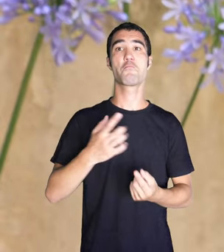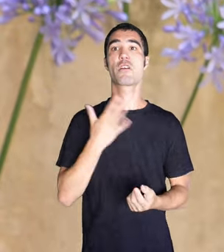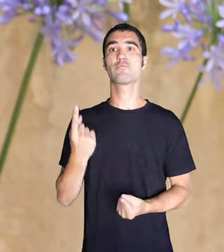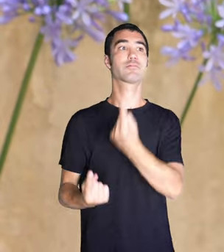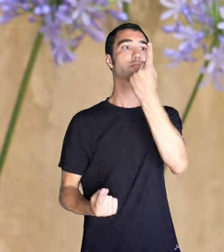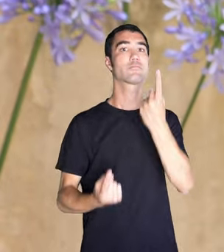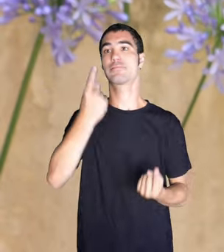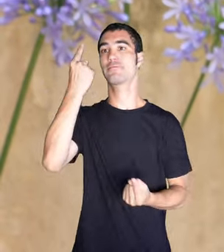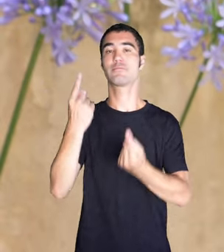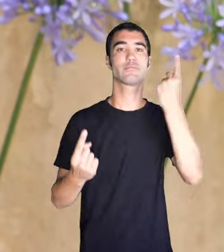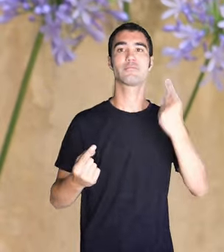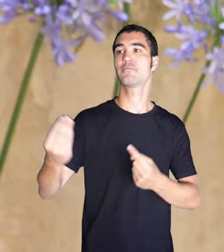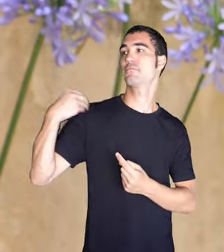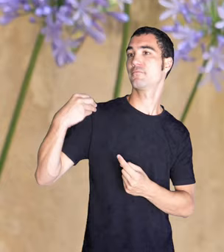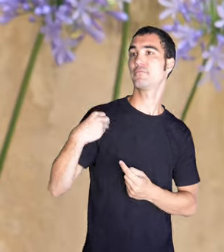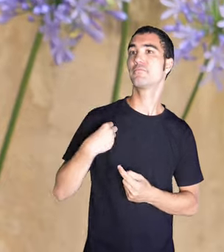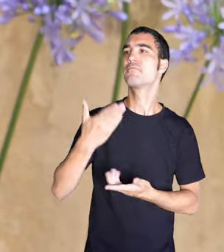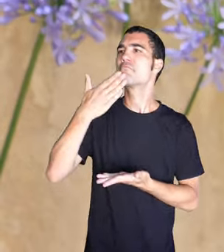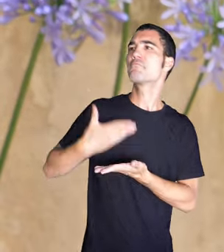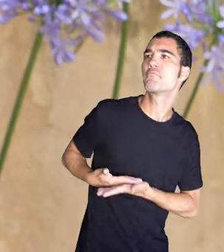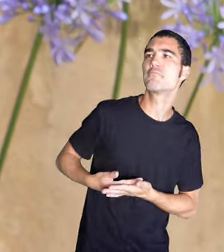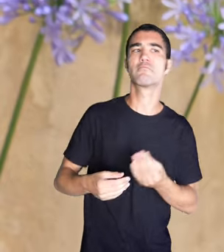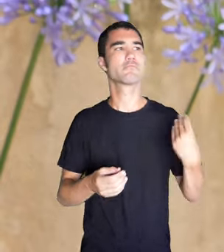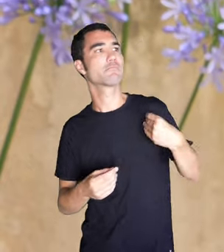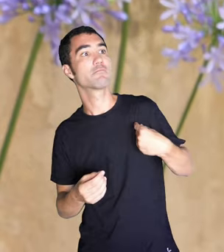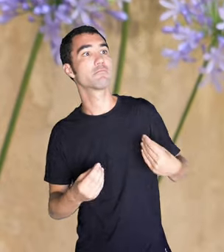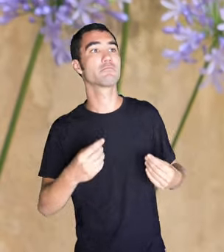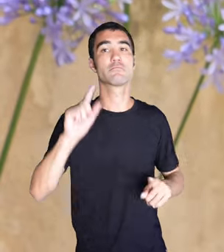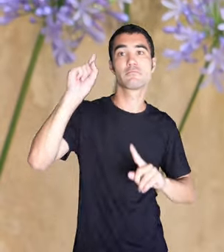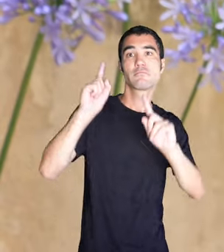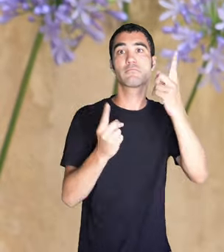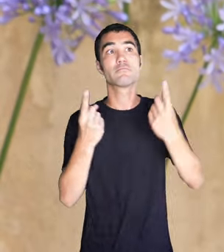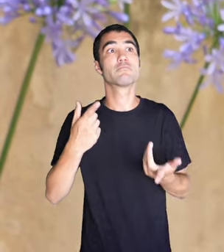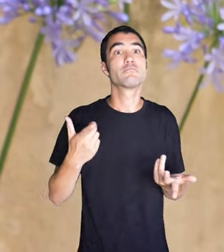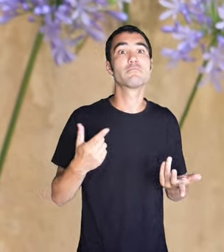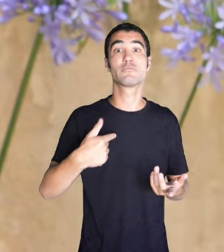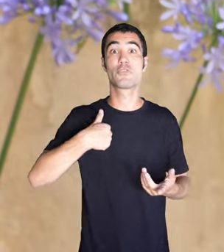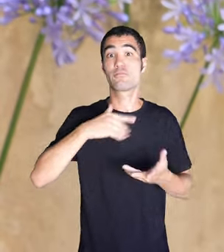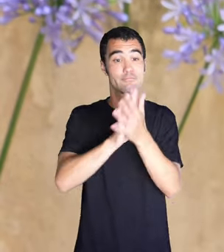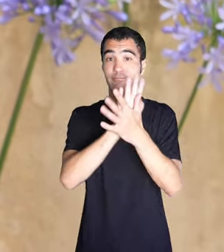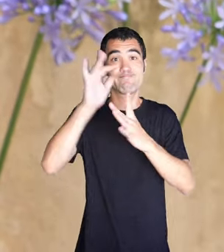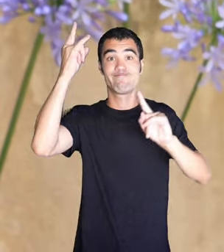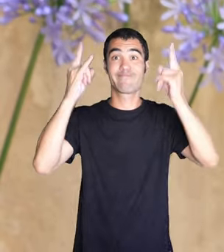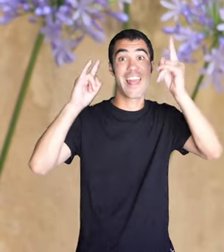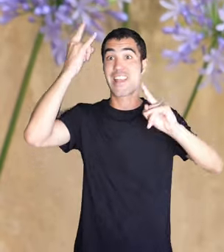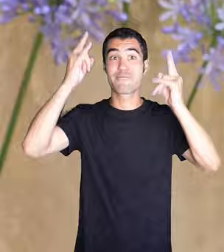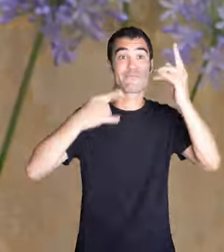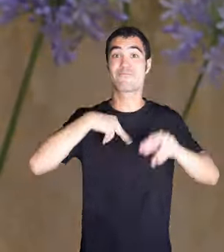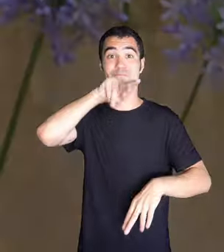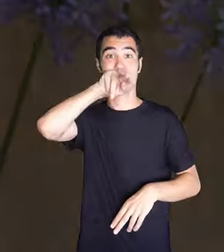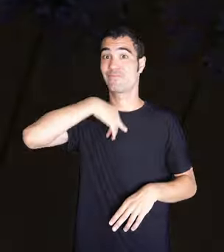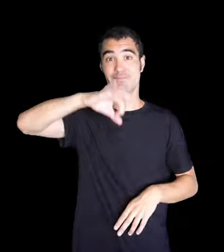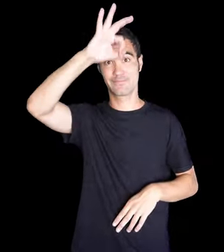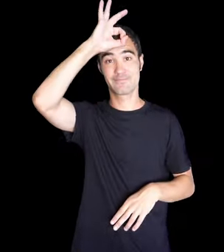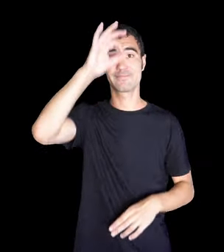me demanava qualque cosa, qualque o això, i feia set sonyes, perquè jo no sabia xerrar.